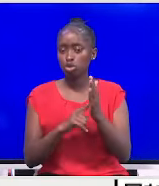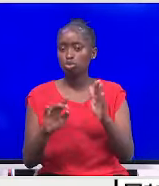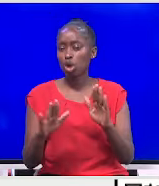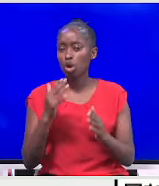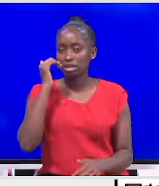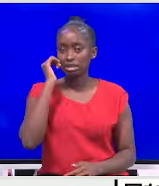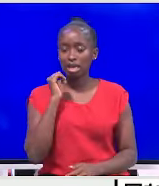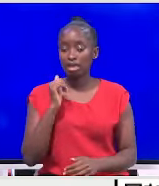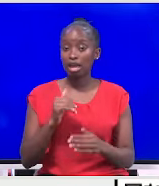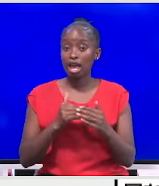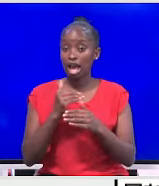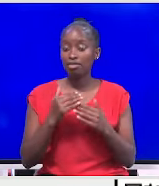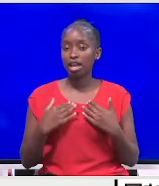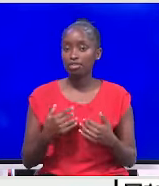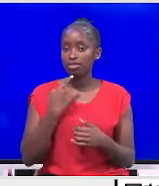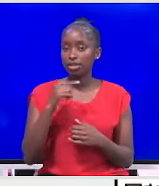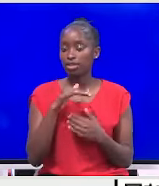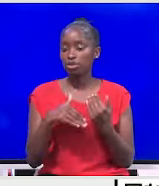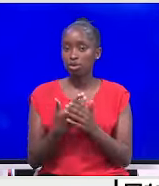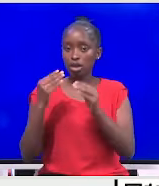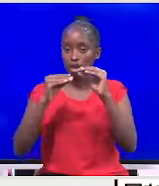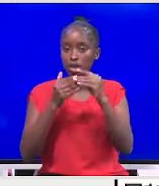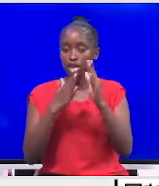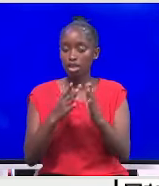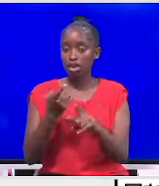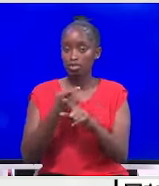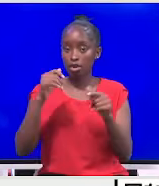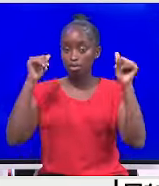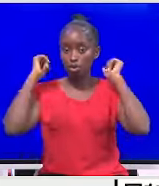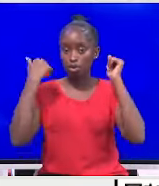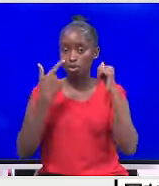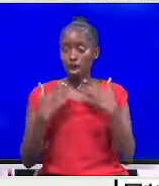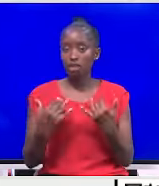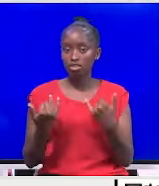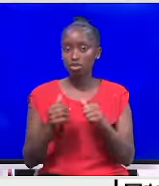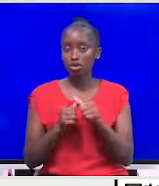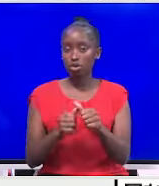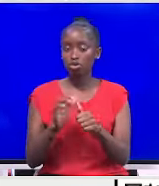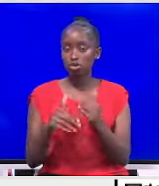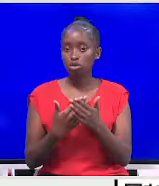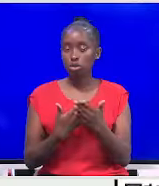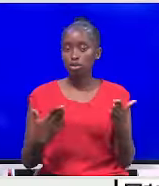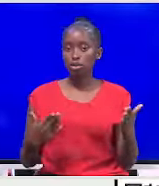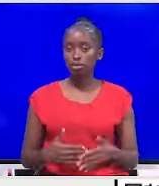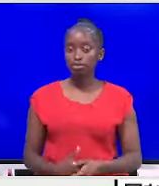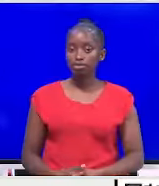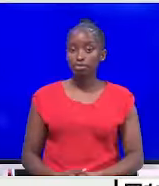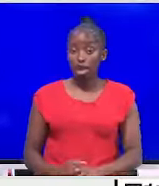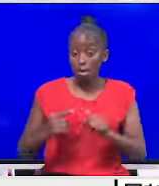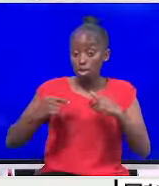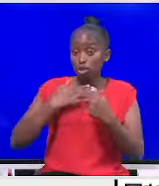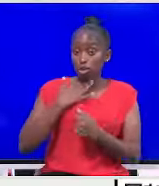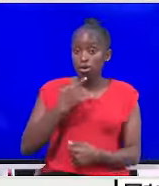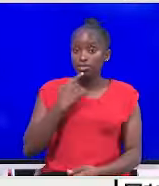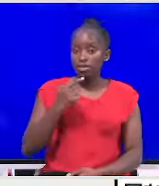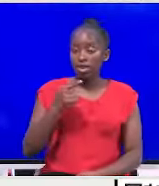ambapo wamewasuta baadhi ya viongozi wa Meru wanaowashtumu kwa kufadhili maandamano hayo. Na nataka kuambia Kenya yote hivi, Meru